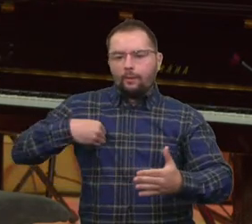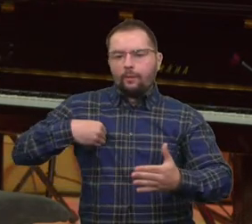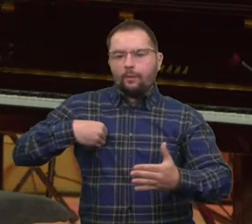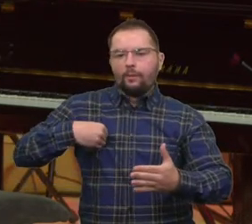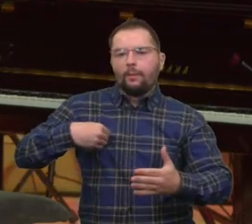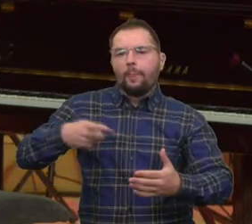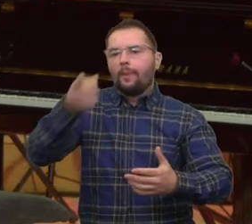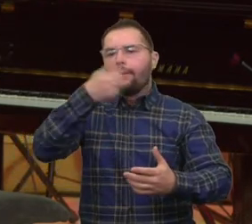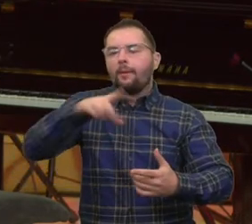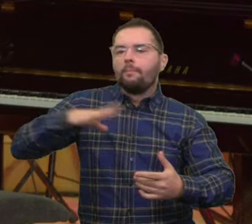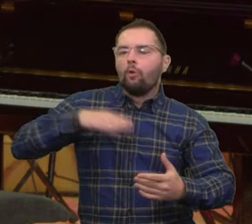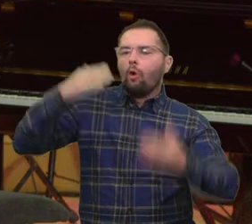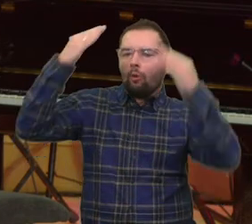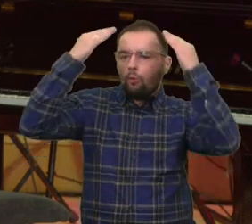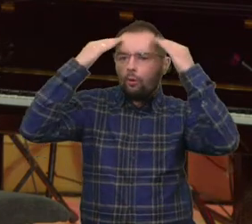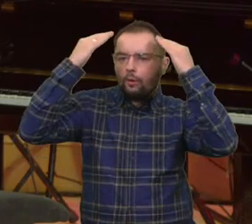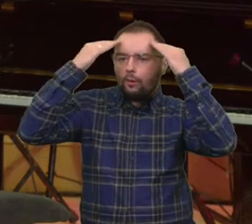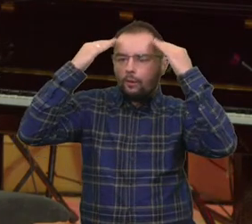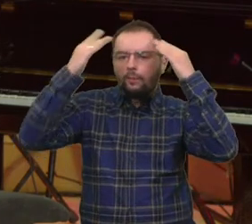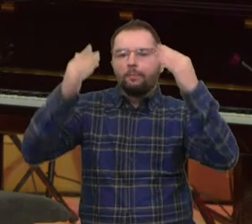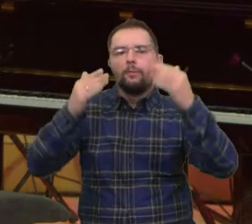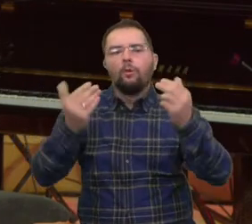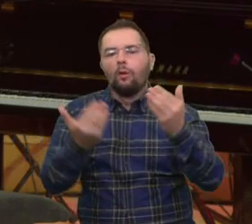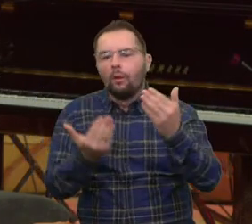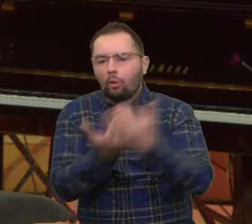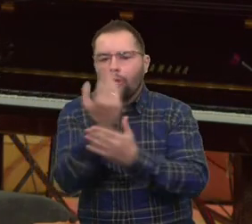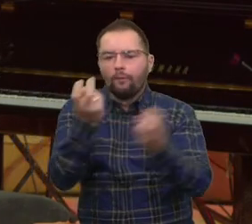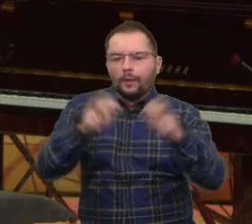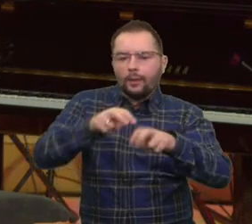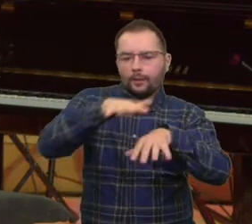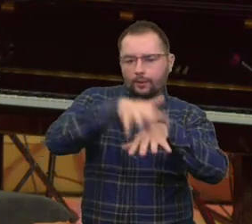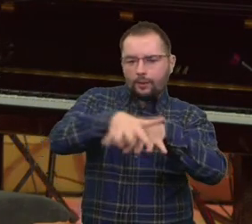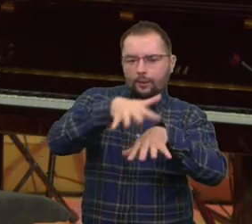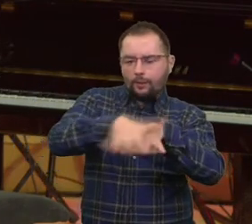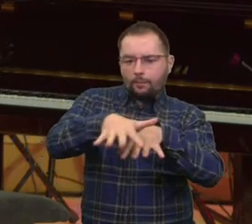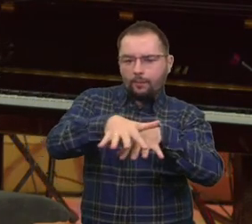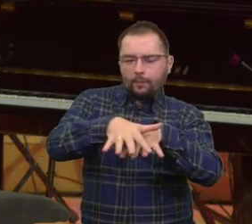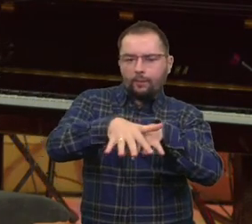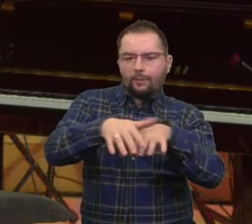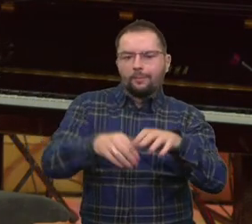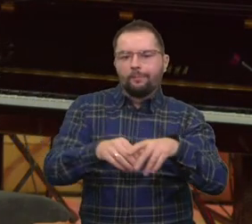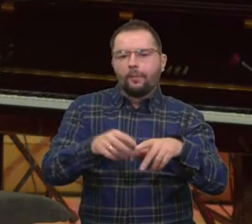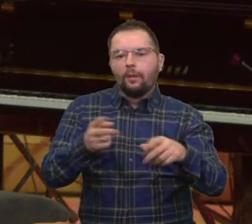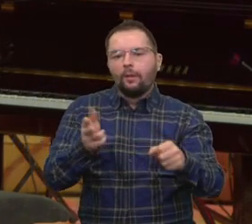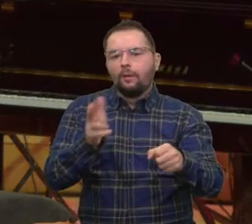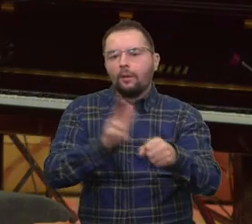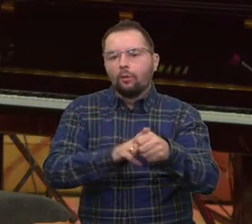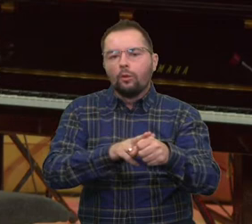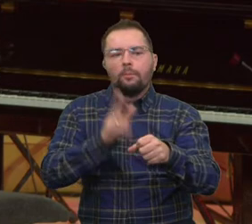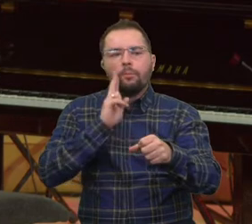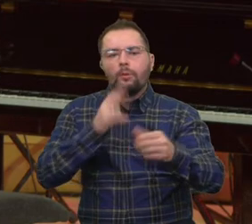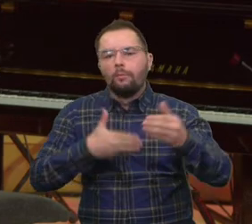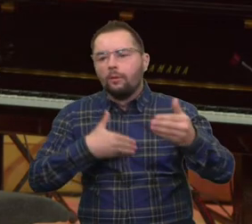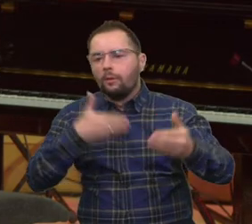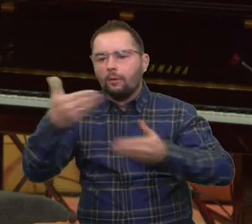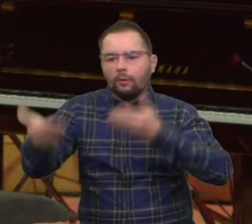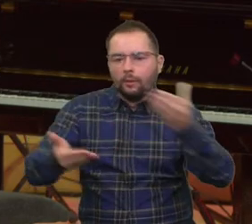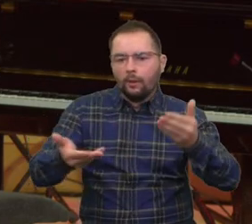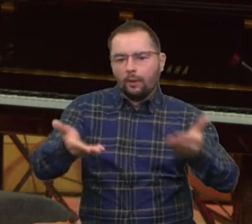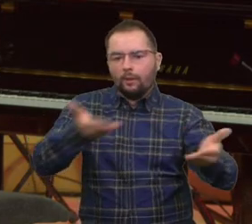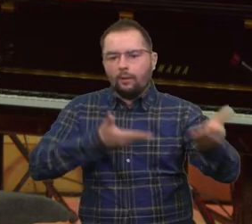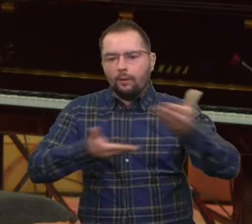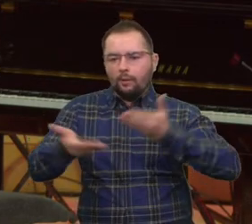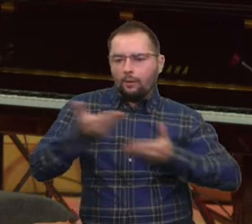w głowie stworzenie takiego systemu, który zapewni nam